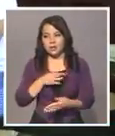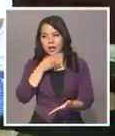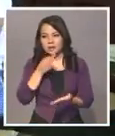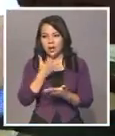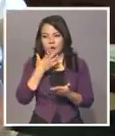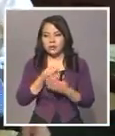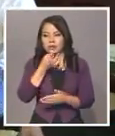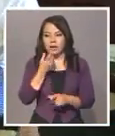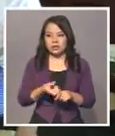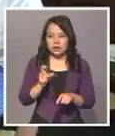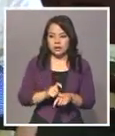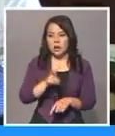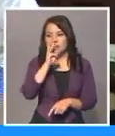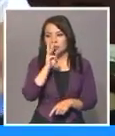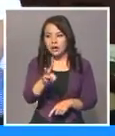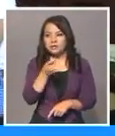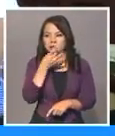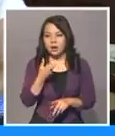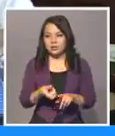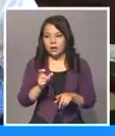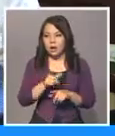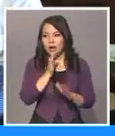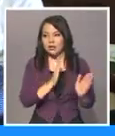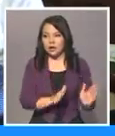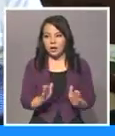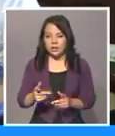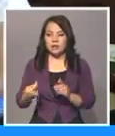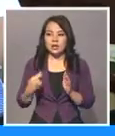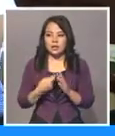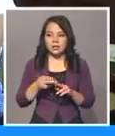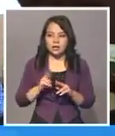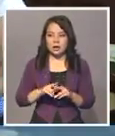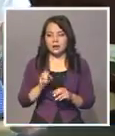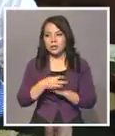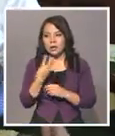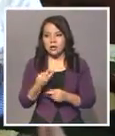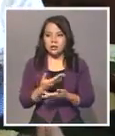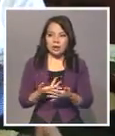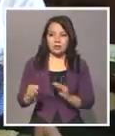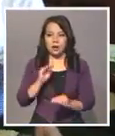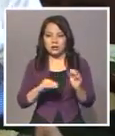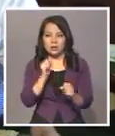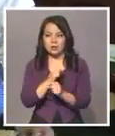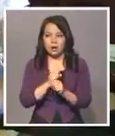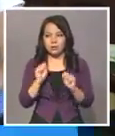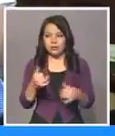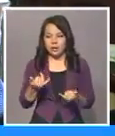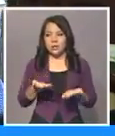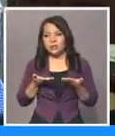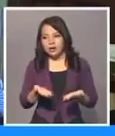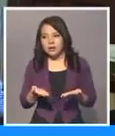ұнайды, жалақымыз да уақытылы беріліп, әртүрлі бұйымдар үйреніп жатырмыз. Мысалға